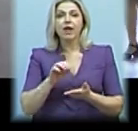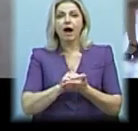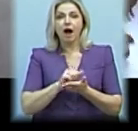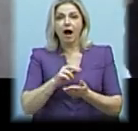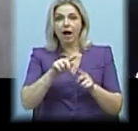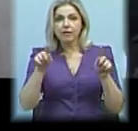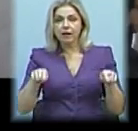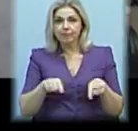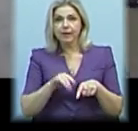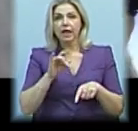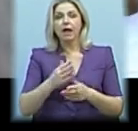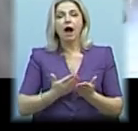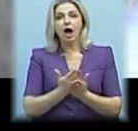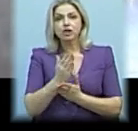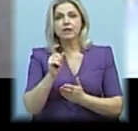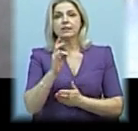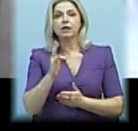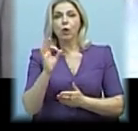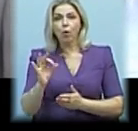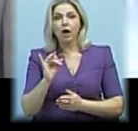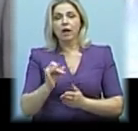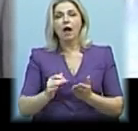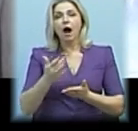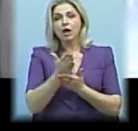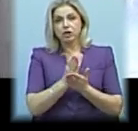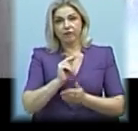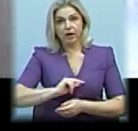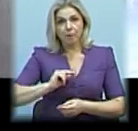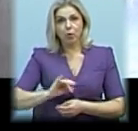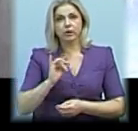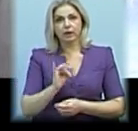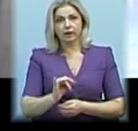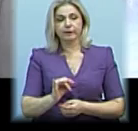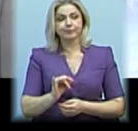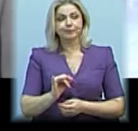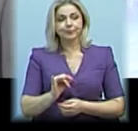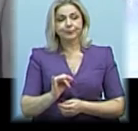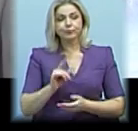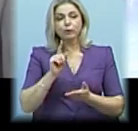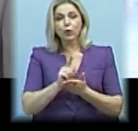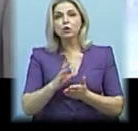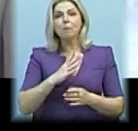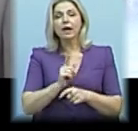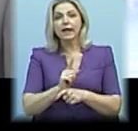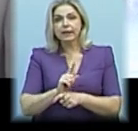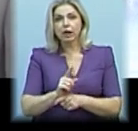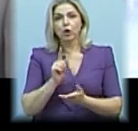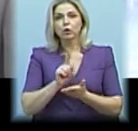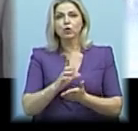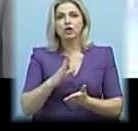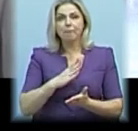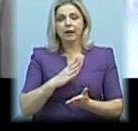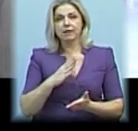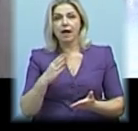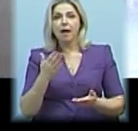і якість проведення науково-методичної роботи, ну і, звичайно, це проєктна діяльність. Повинні бути критерії, повинні бути мірила, тому